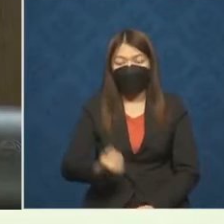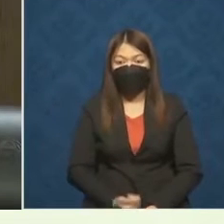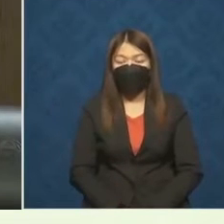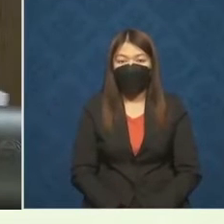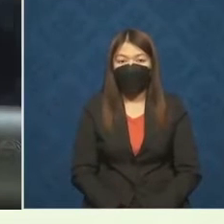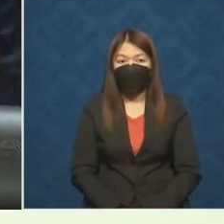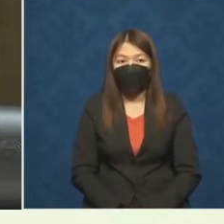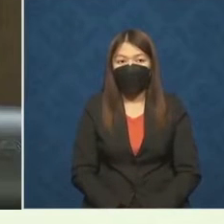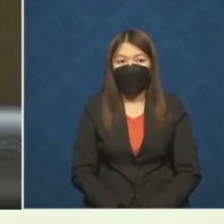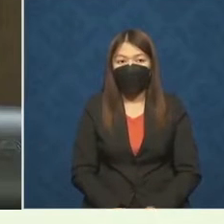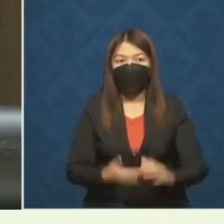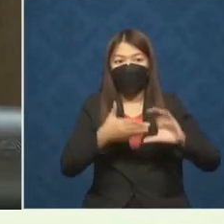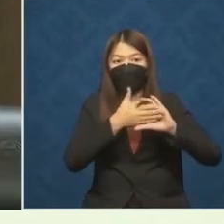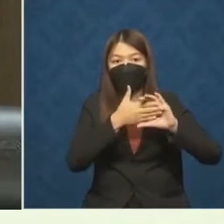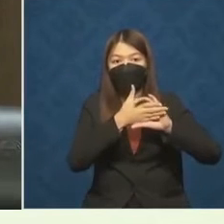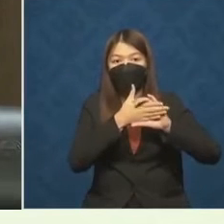ไม่ขึ้นเลย